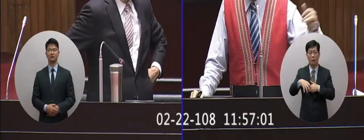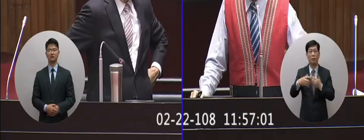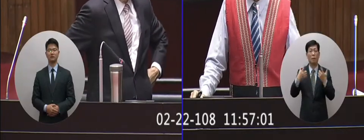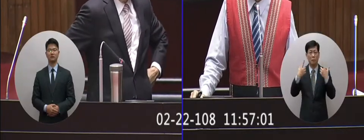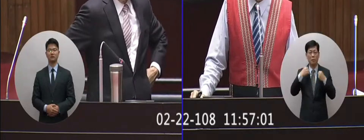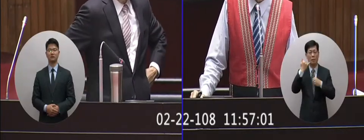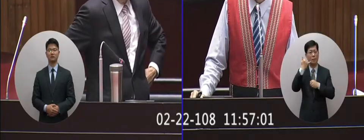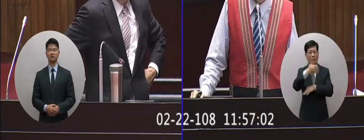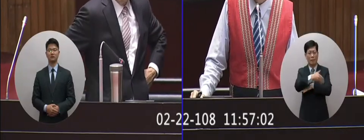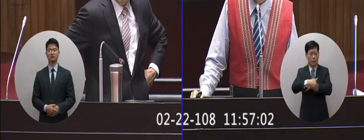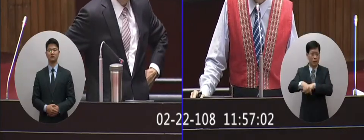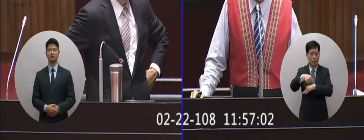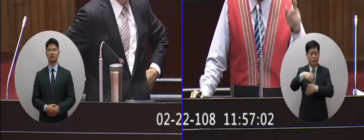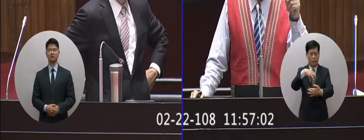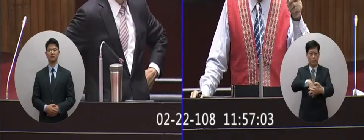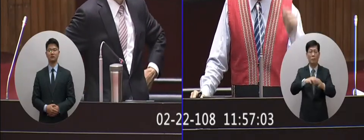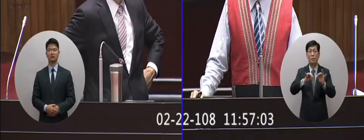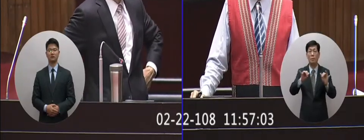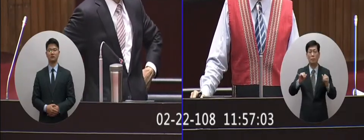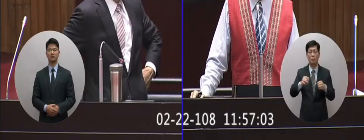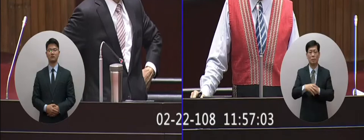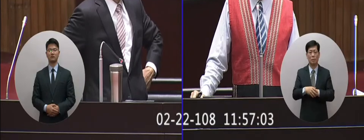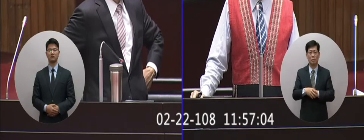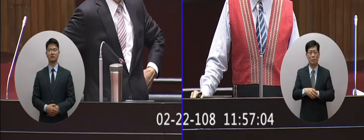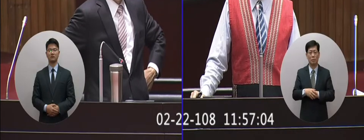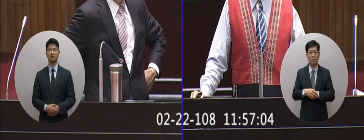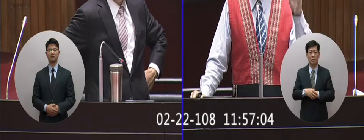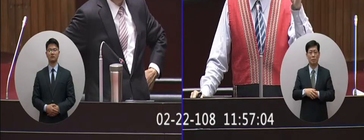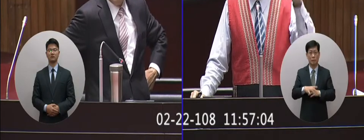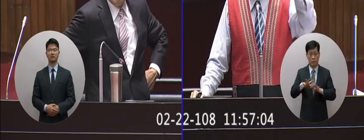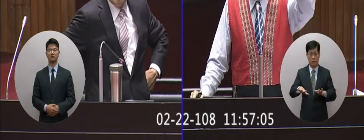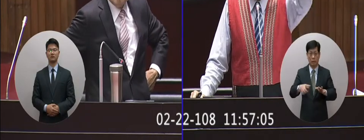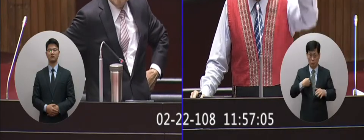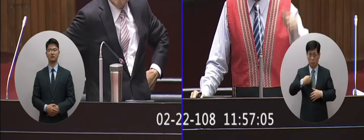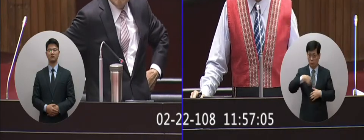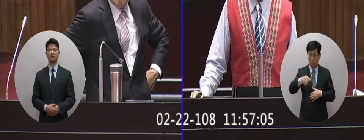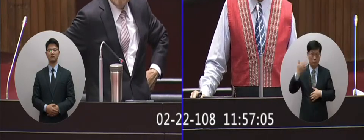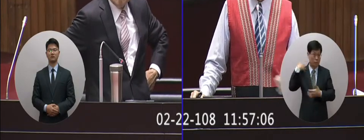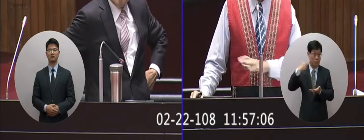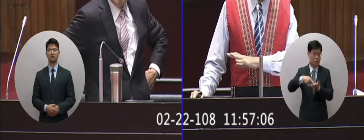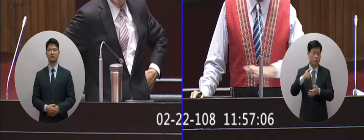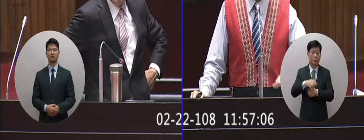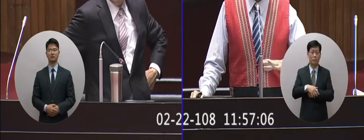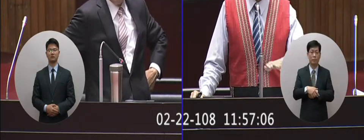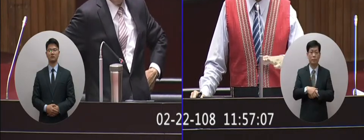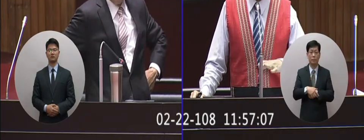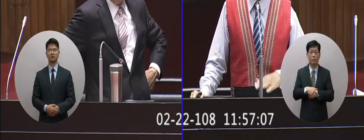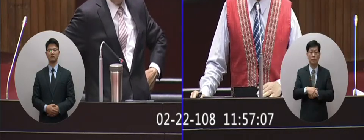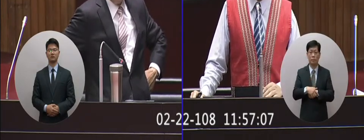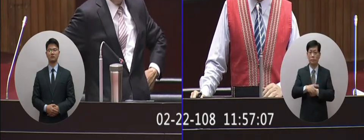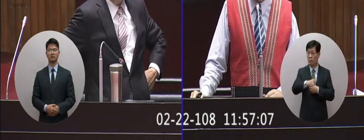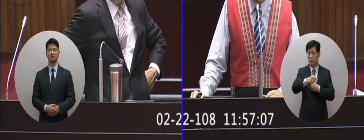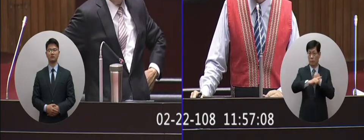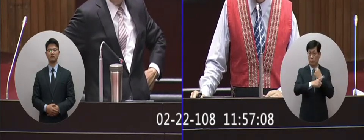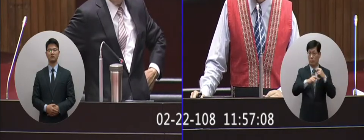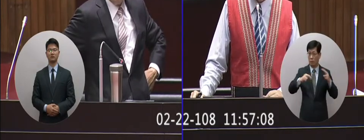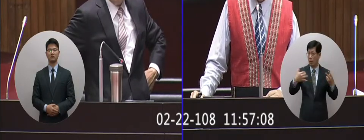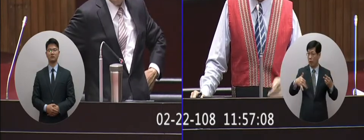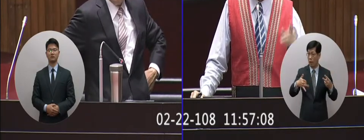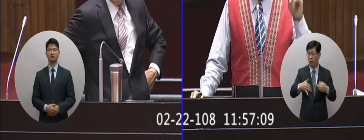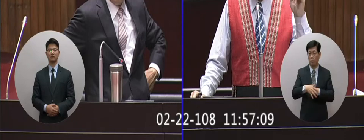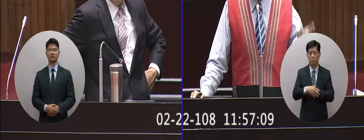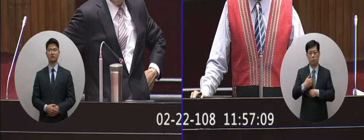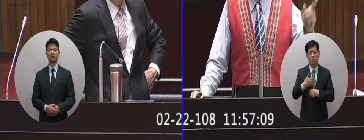被列为海岸一定限度内的土地，在岩寮部落，经过本席在上一届没有修划定原则的情况之